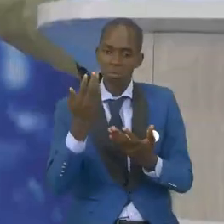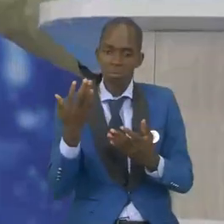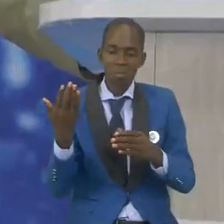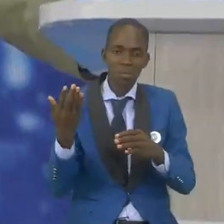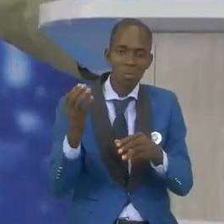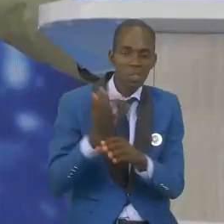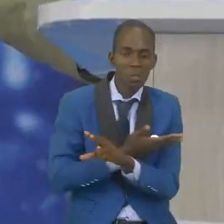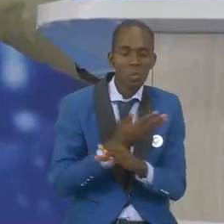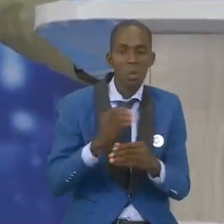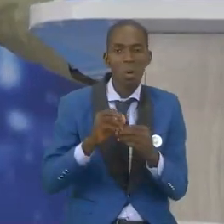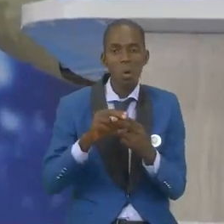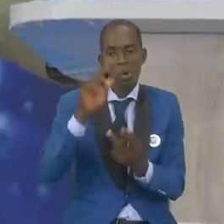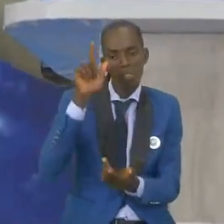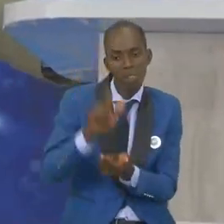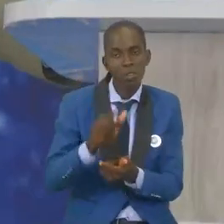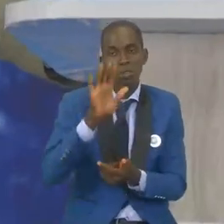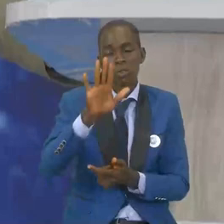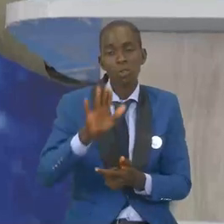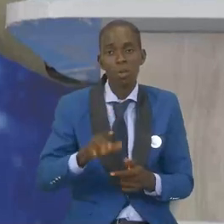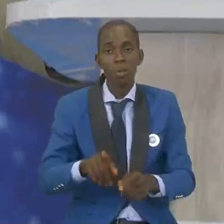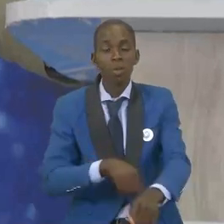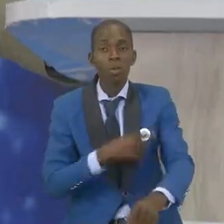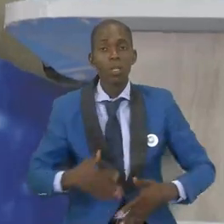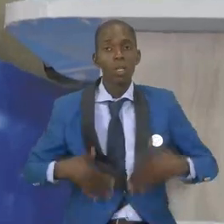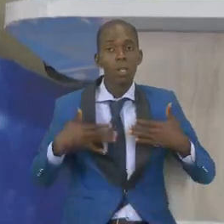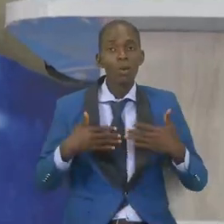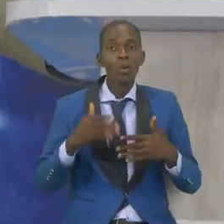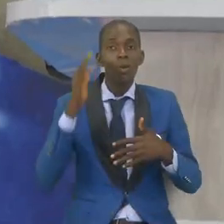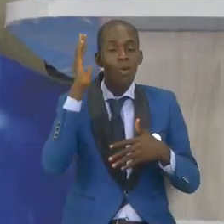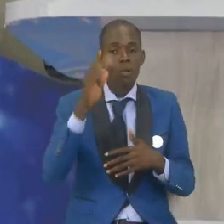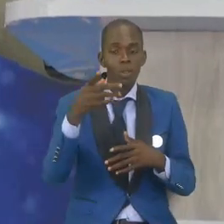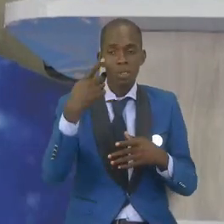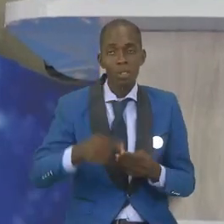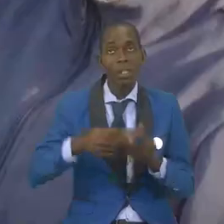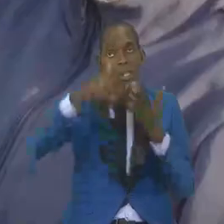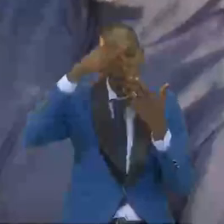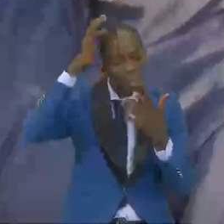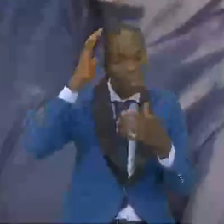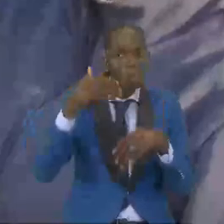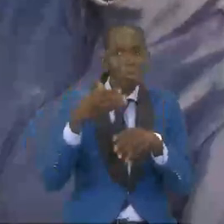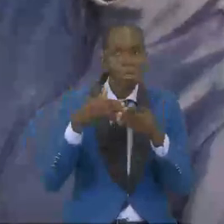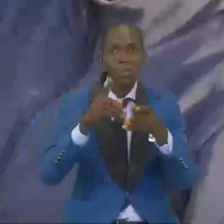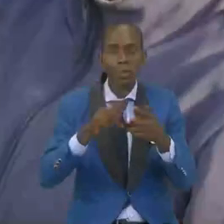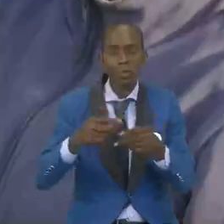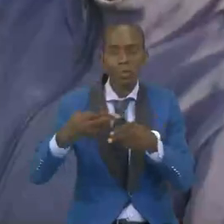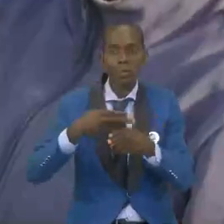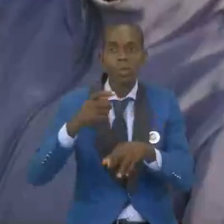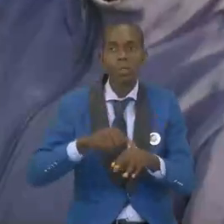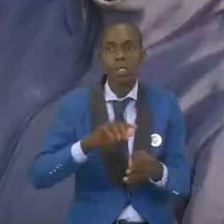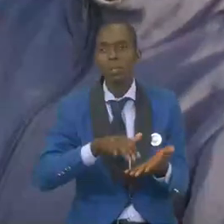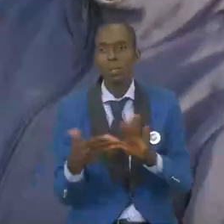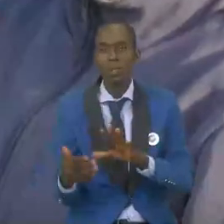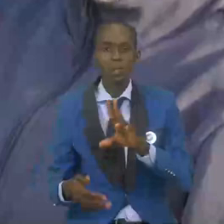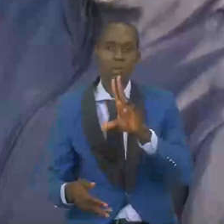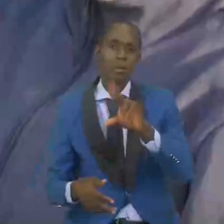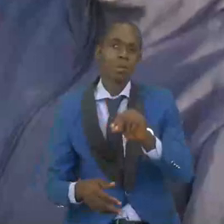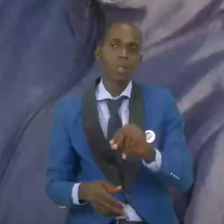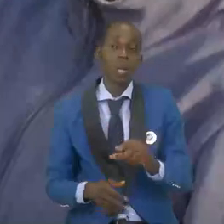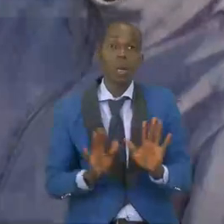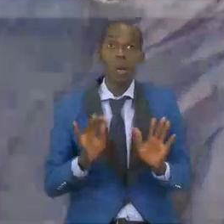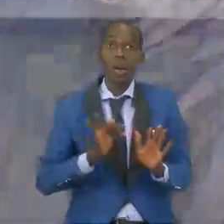Est-ce que les lions vont écouter tes longs jours? Est-ce que les lions vont écouter de longs jours? Est-ce qu'ils vont amener la